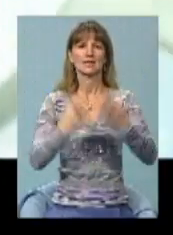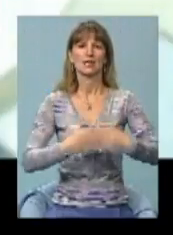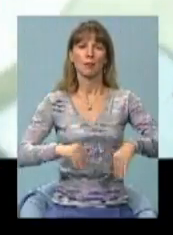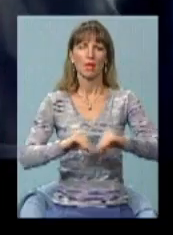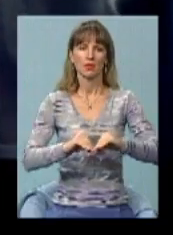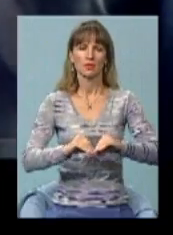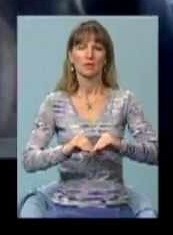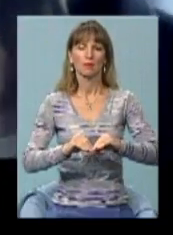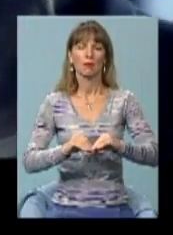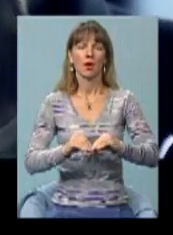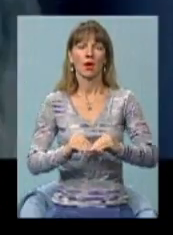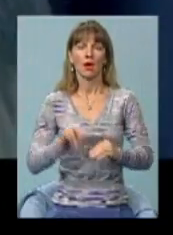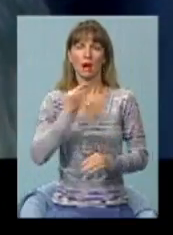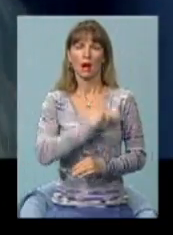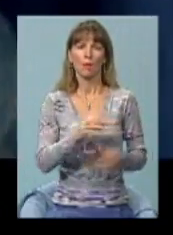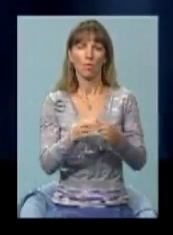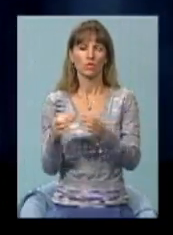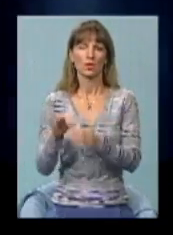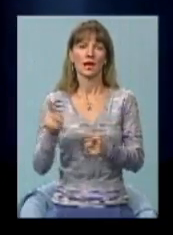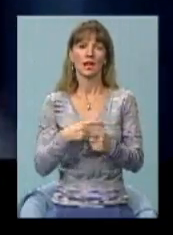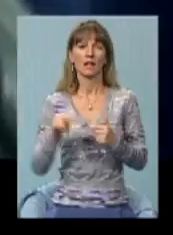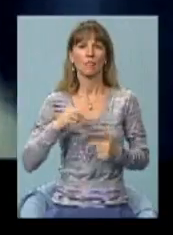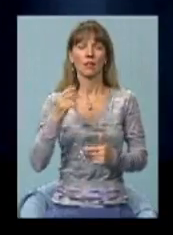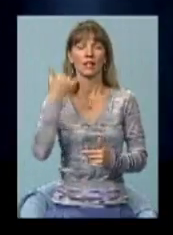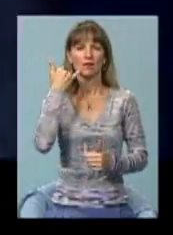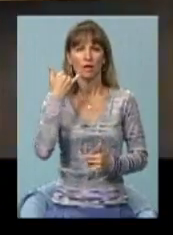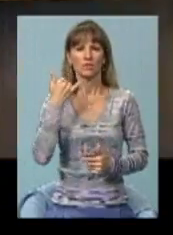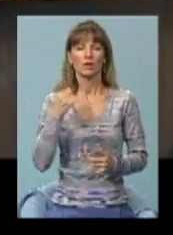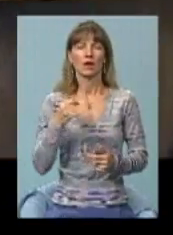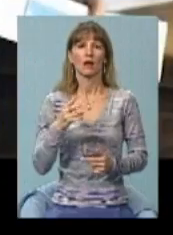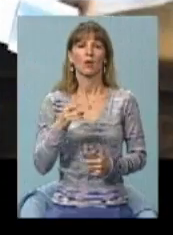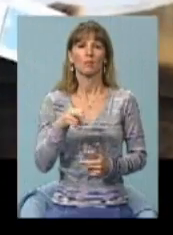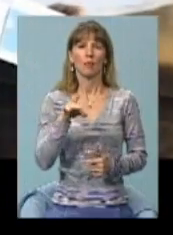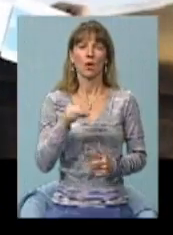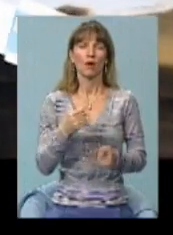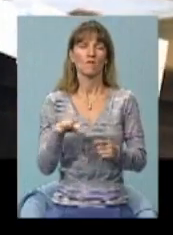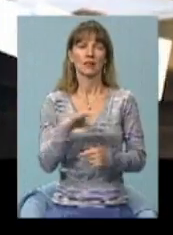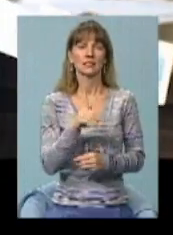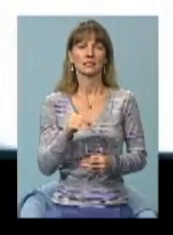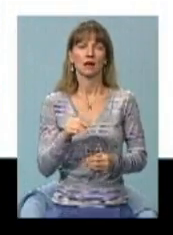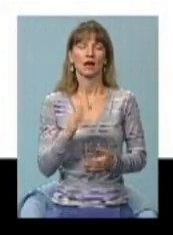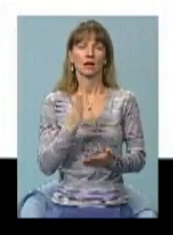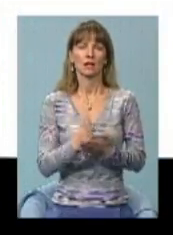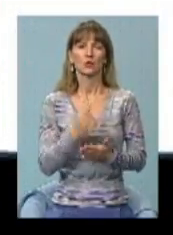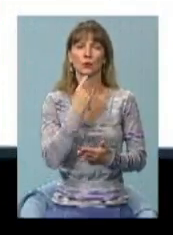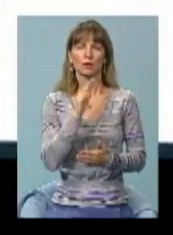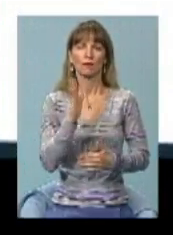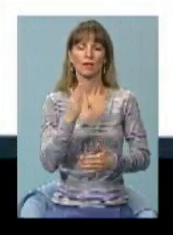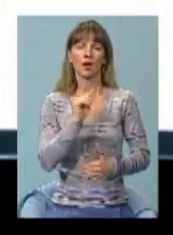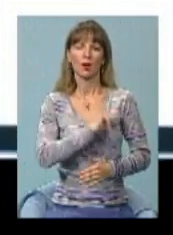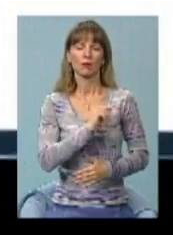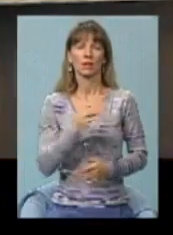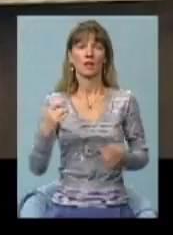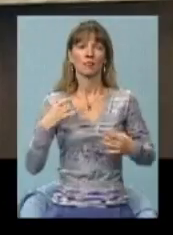сімейним, корпоративним чи працювати на телефоні. Попри все, у роботі психолога виділяють і такі складнощі, як